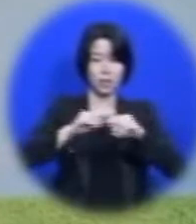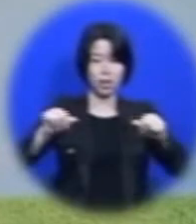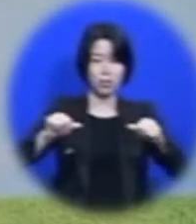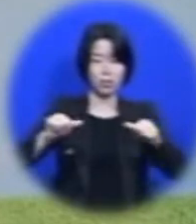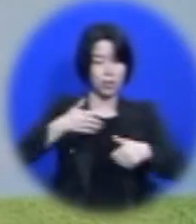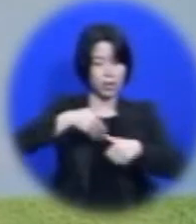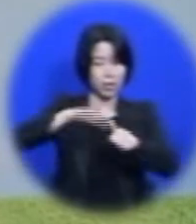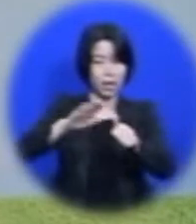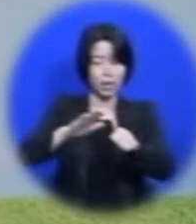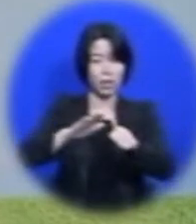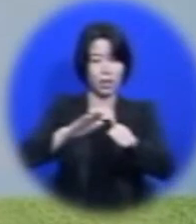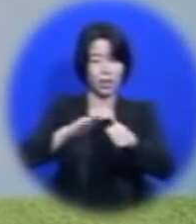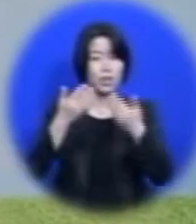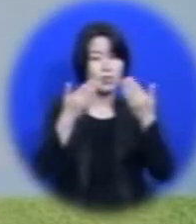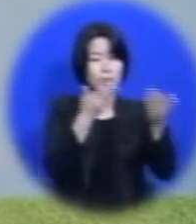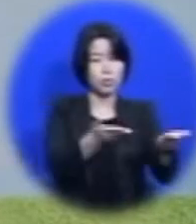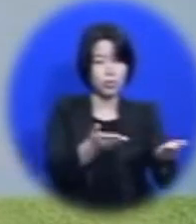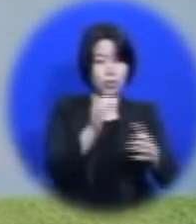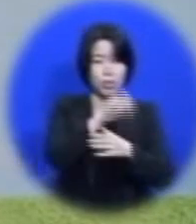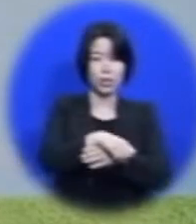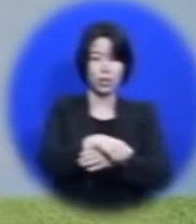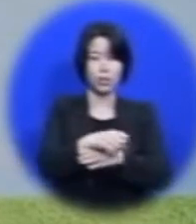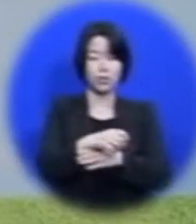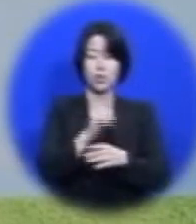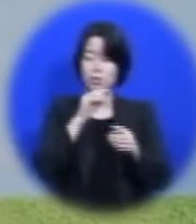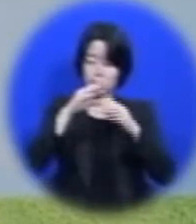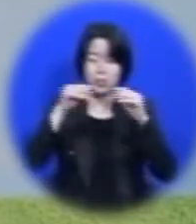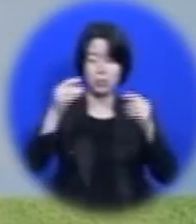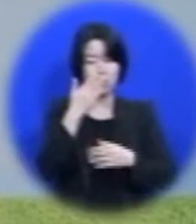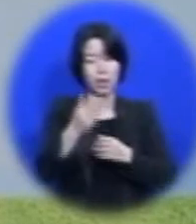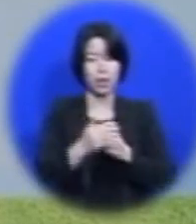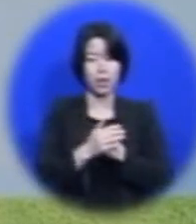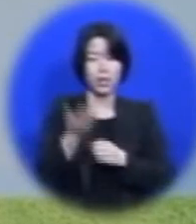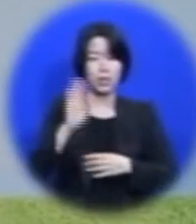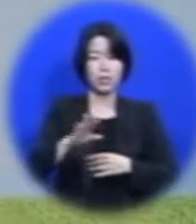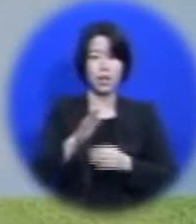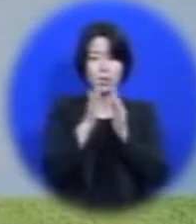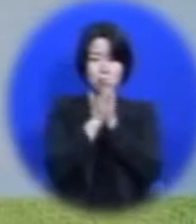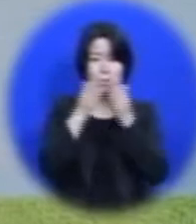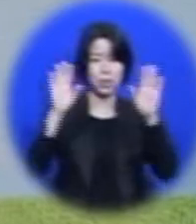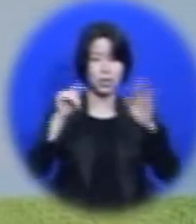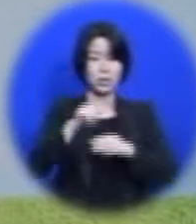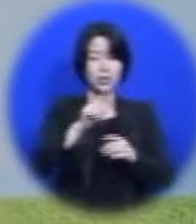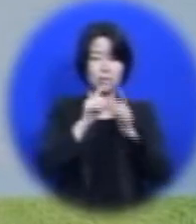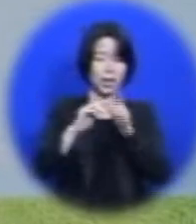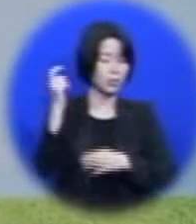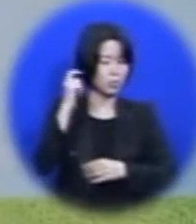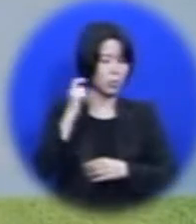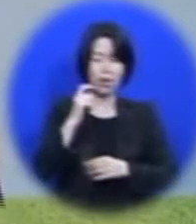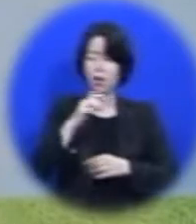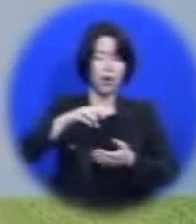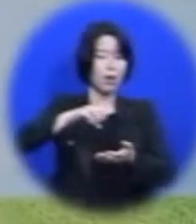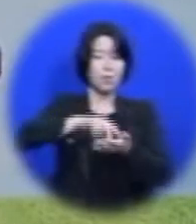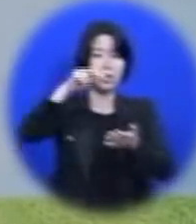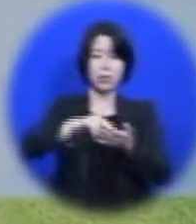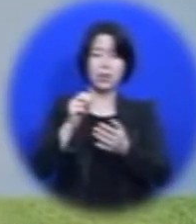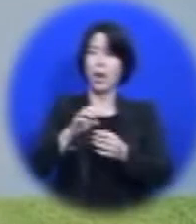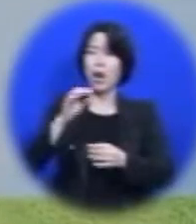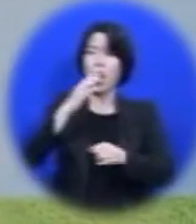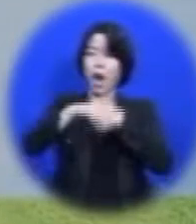뜻으로도 얼마든지 해석될 수 있는 말씀입니다. 근데 모세는 그 말을 듣고 펄쩍펄쩍 뜁니다. 하나님,